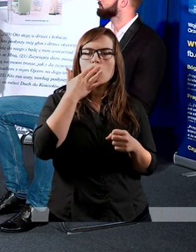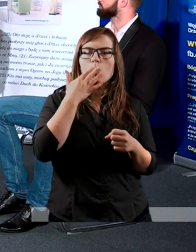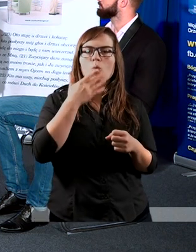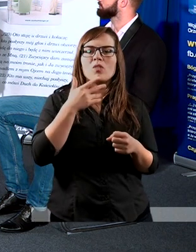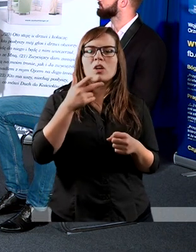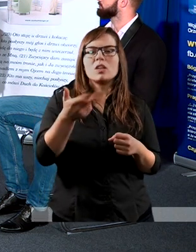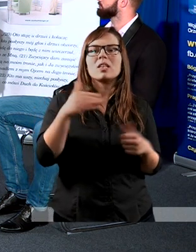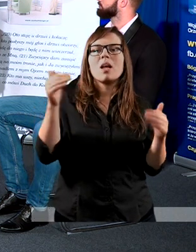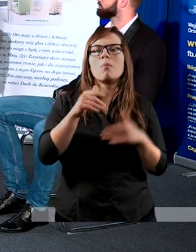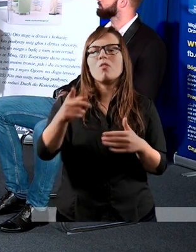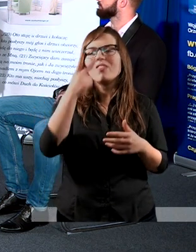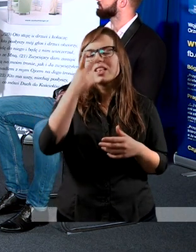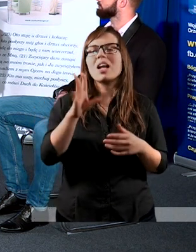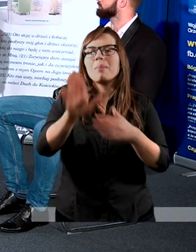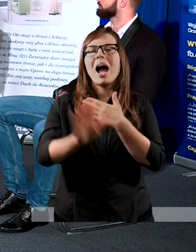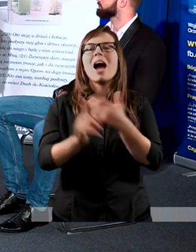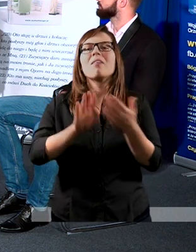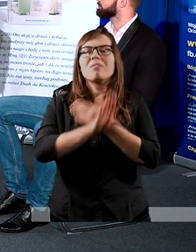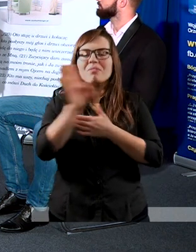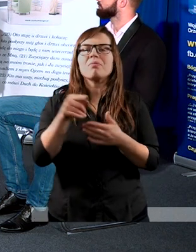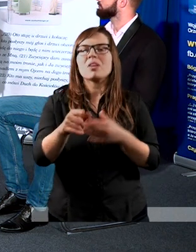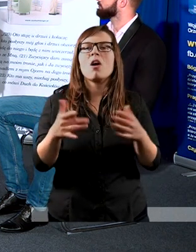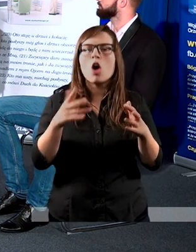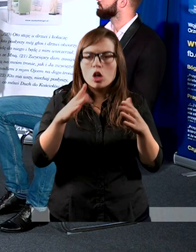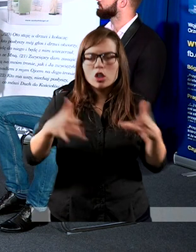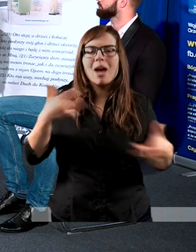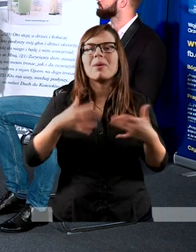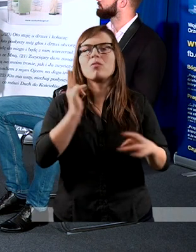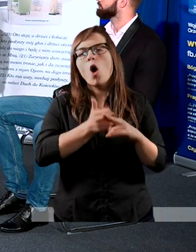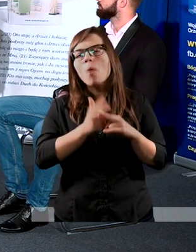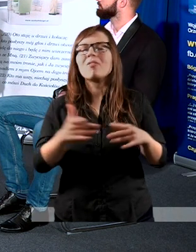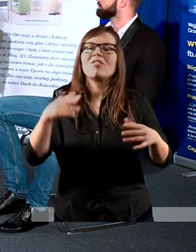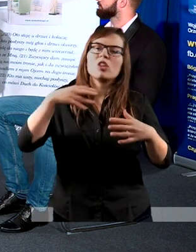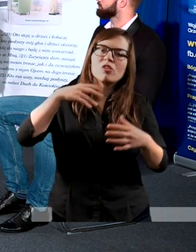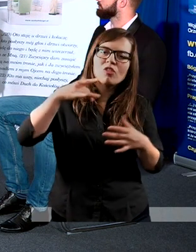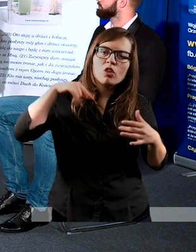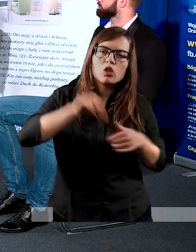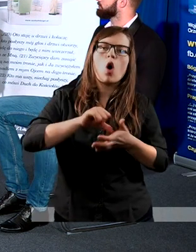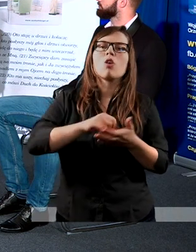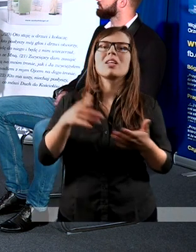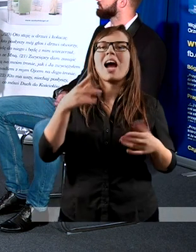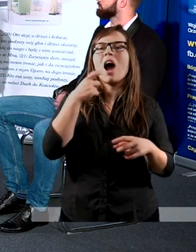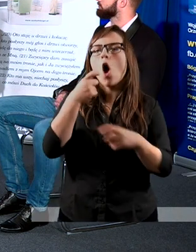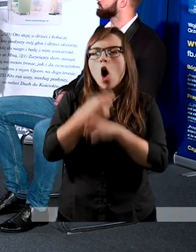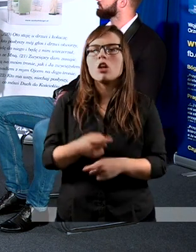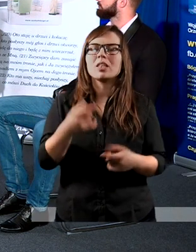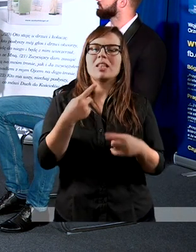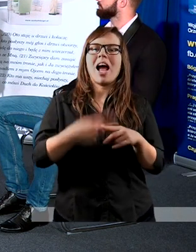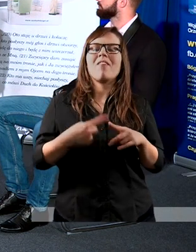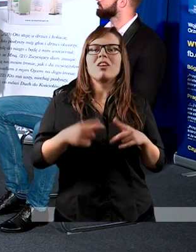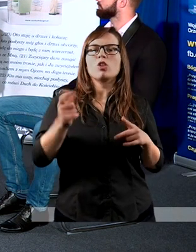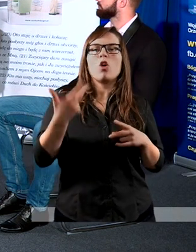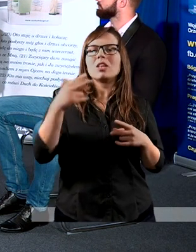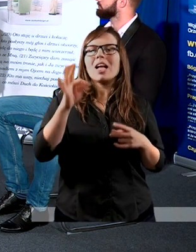na rentgenie, pokazywał ewidentnie, proszę bardzo, kolano wyszczerbione, pływa w środku, kawałek kości, tutaj już